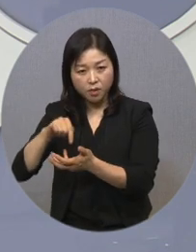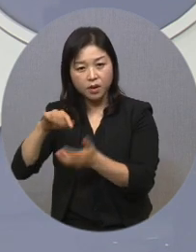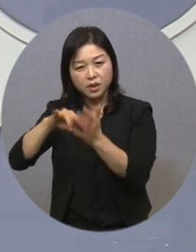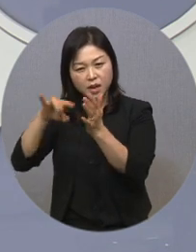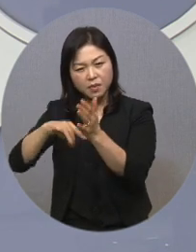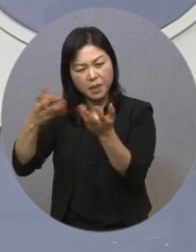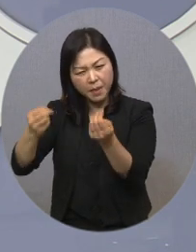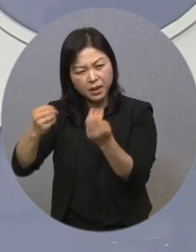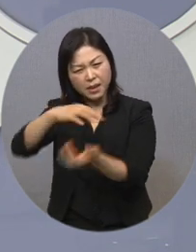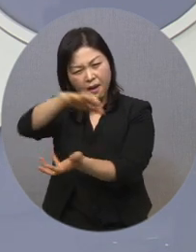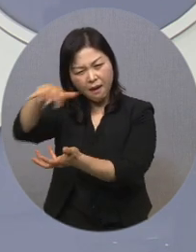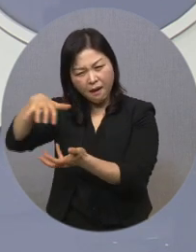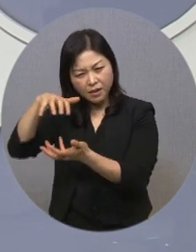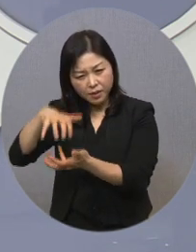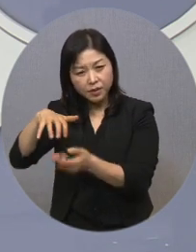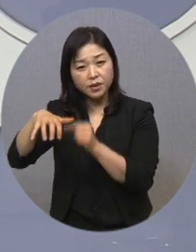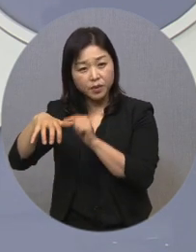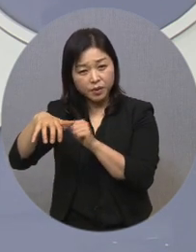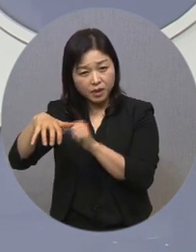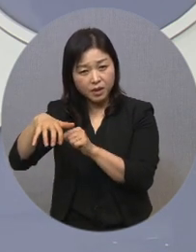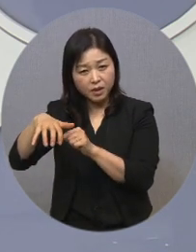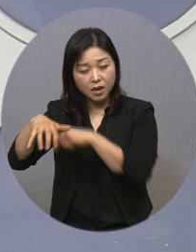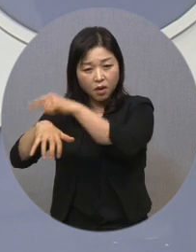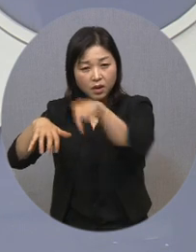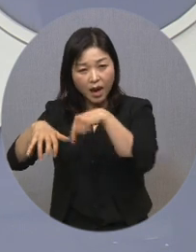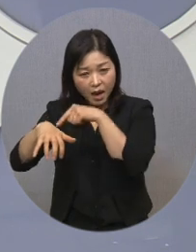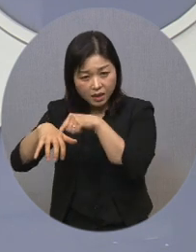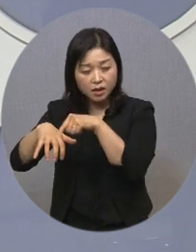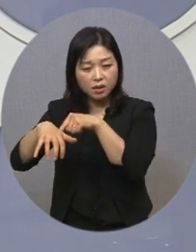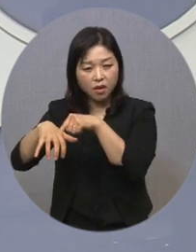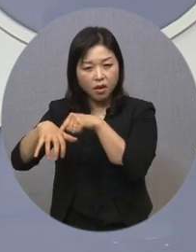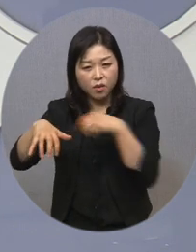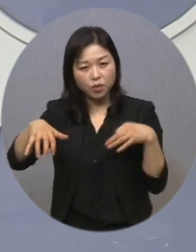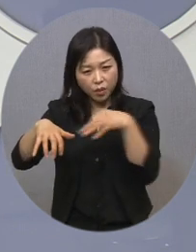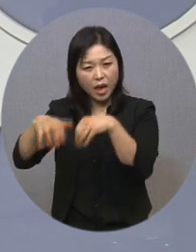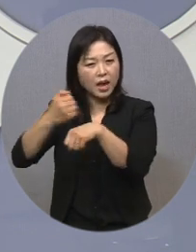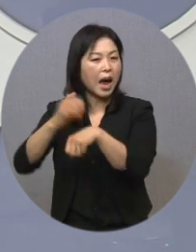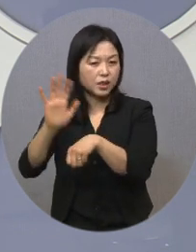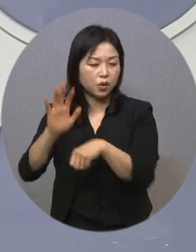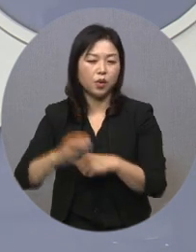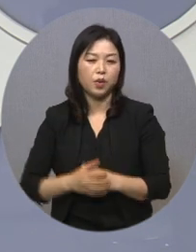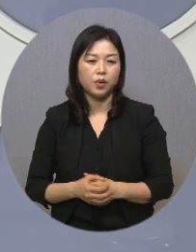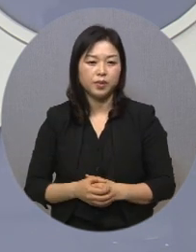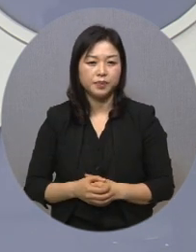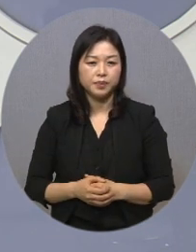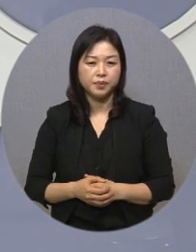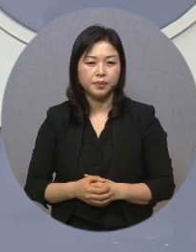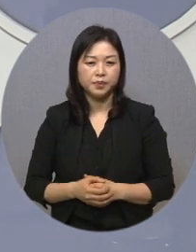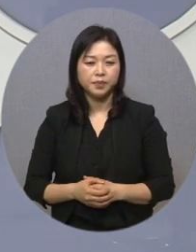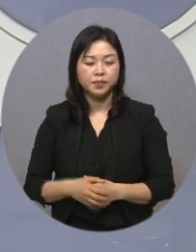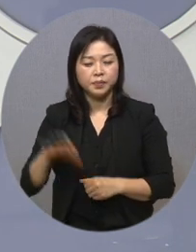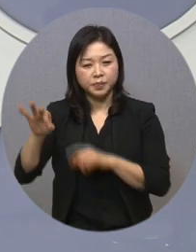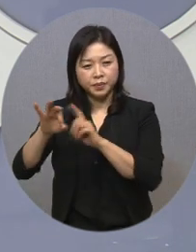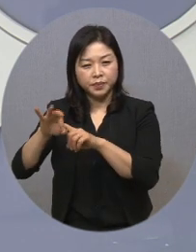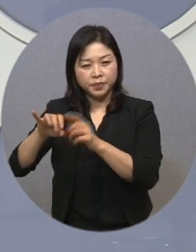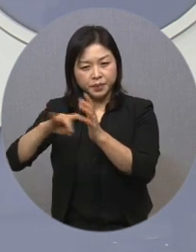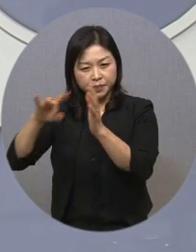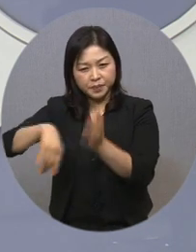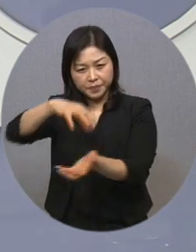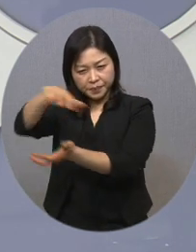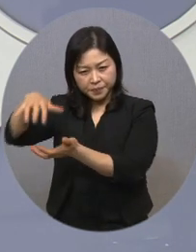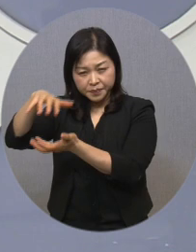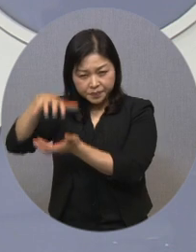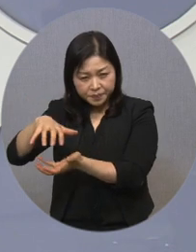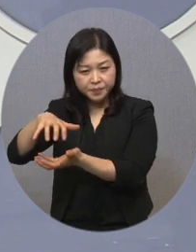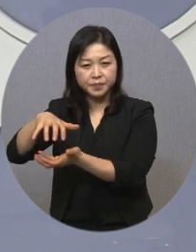많이 들어오는 곳에 세금을 그곳으로다가 다 주는 문제가 아니라 일단 도로다가 모여져서